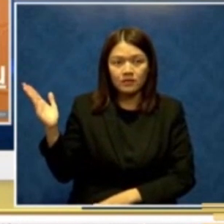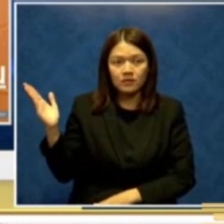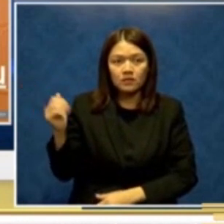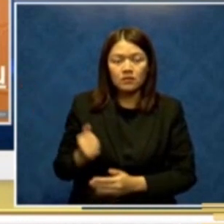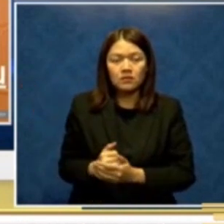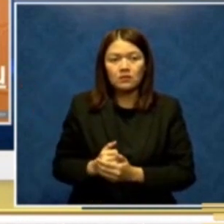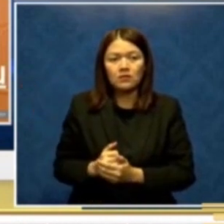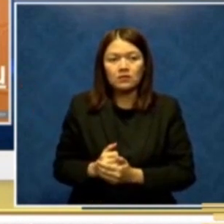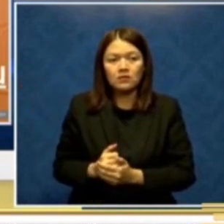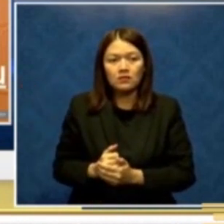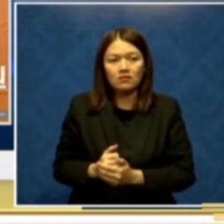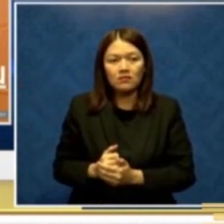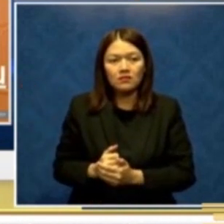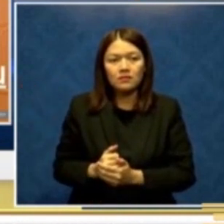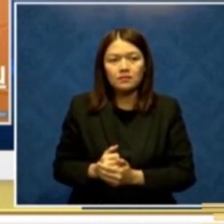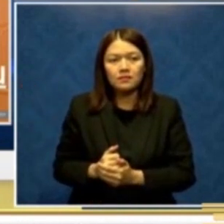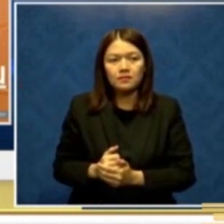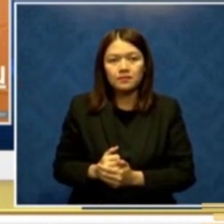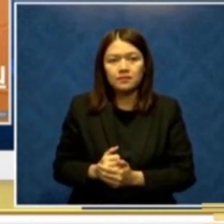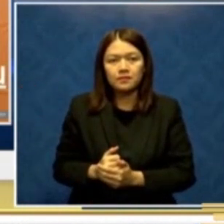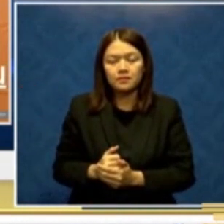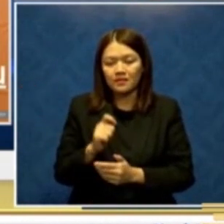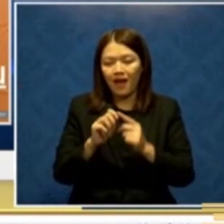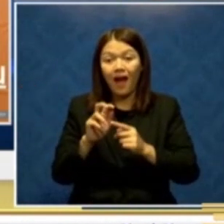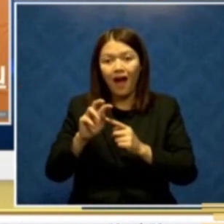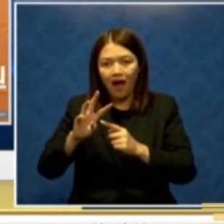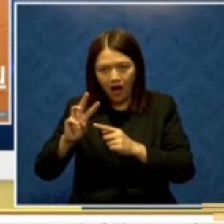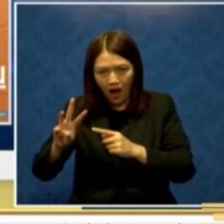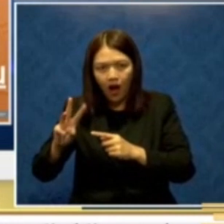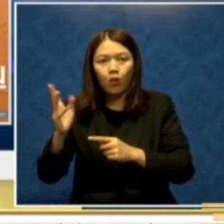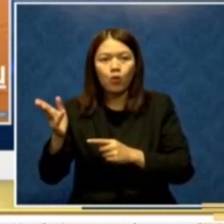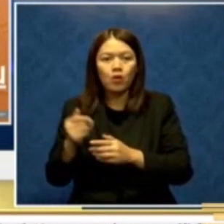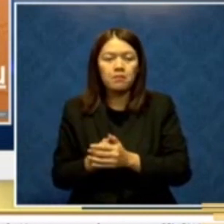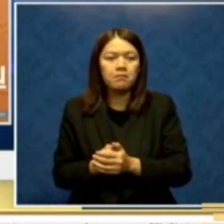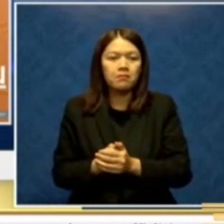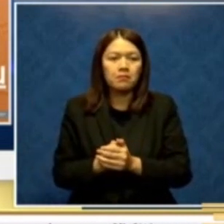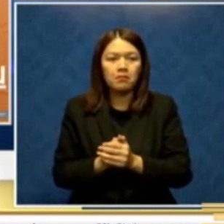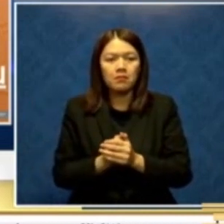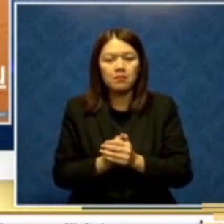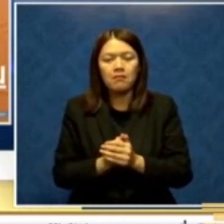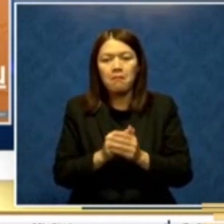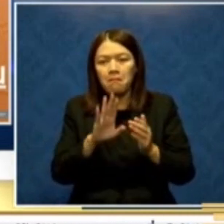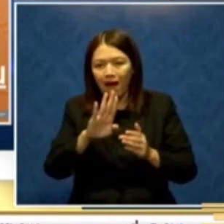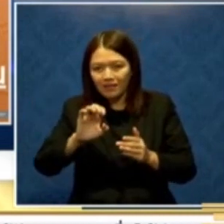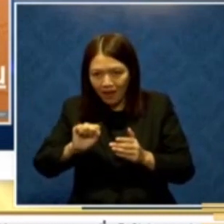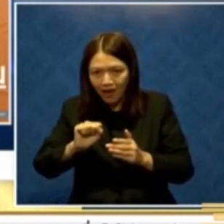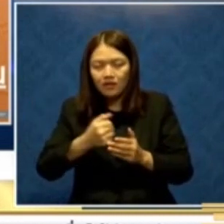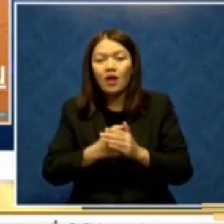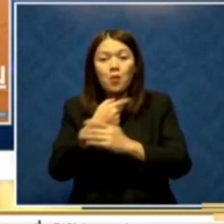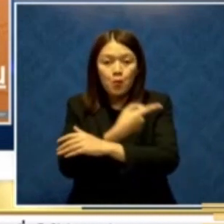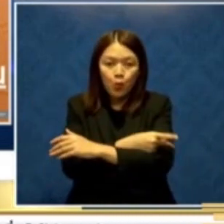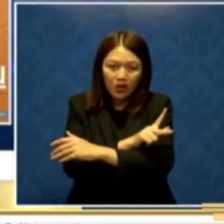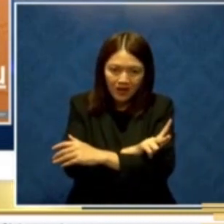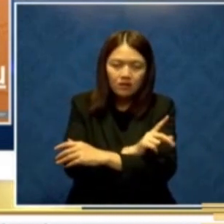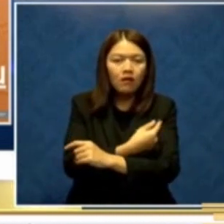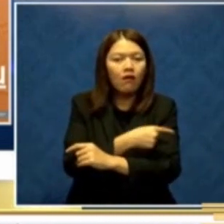เช่นที่ก้นอาวบานแหมชบังหาดก้นชนางรวมทั้งหาดบางแสนและภูกเก็ด